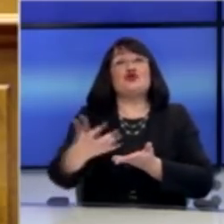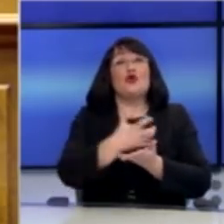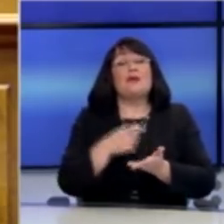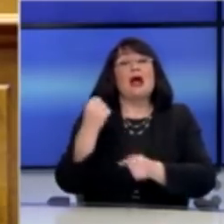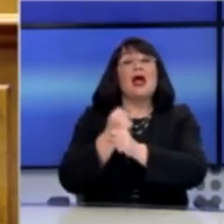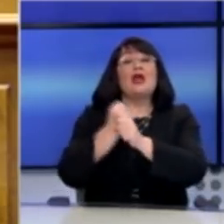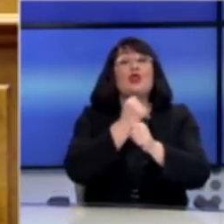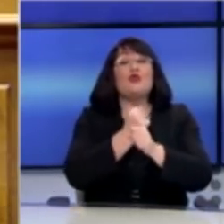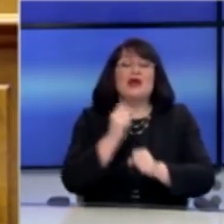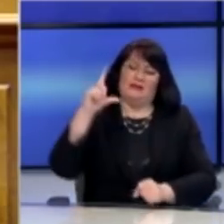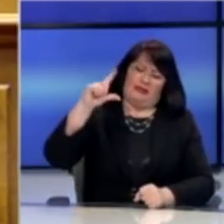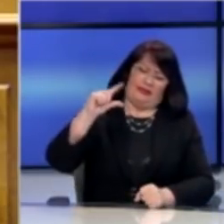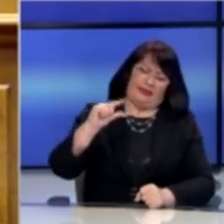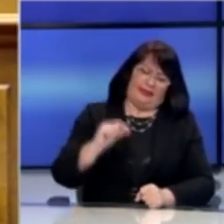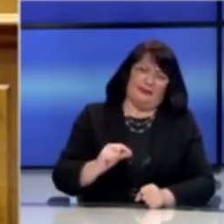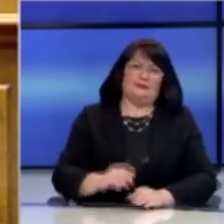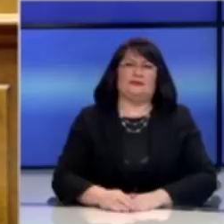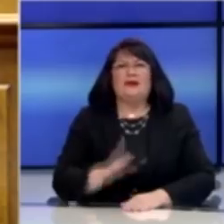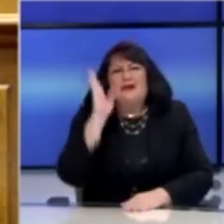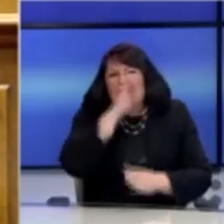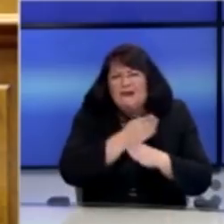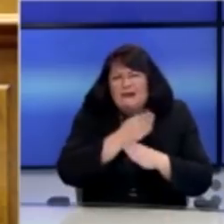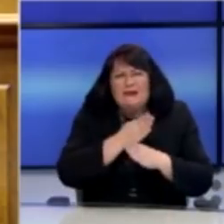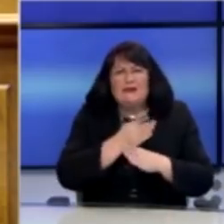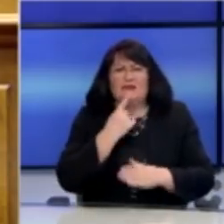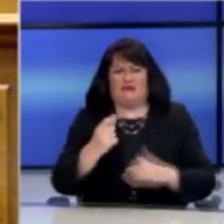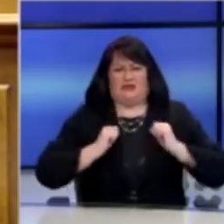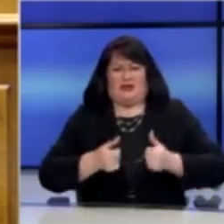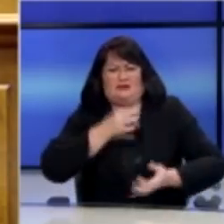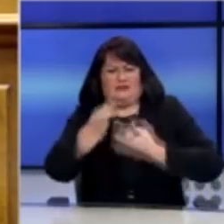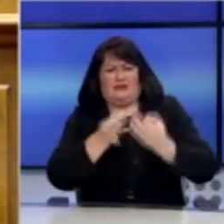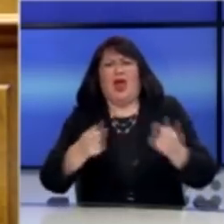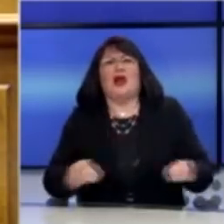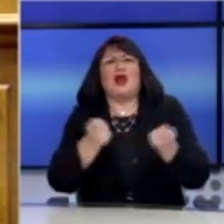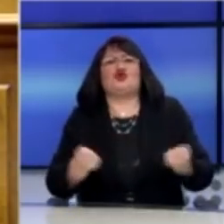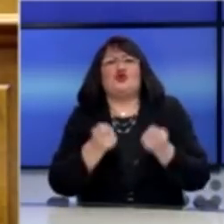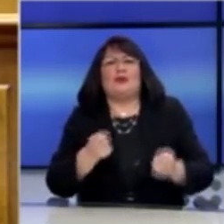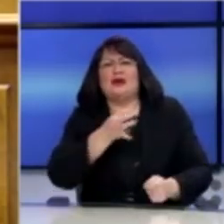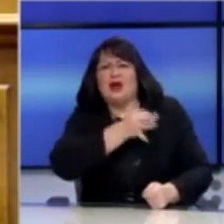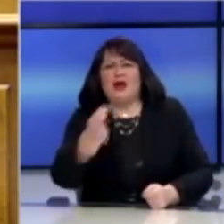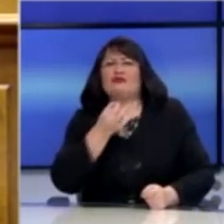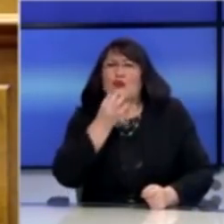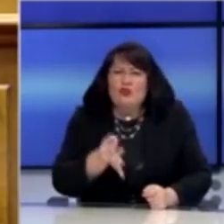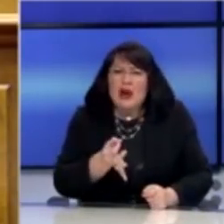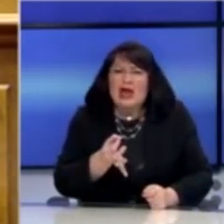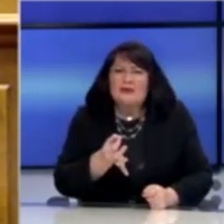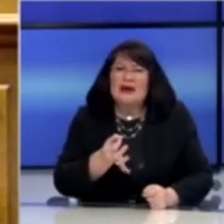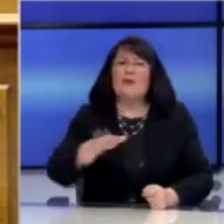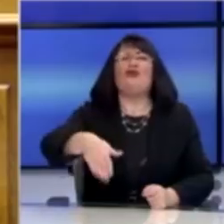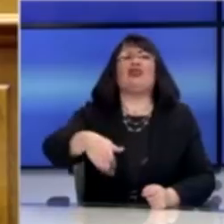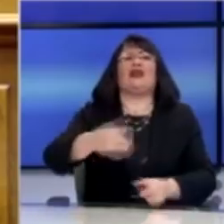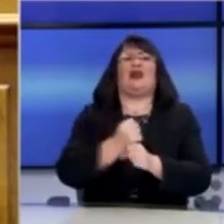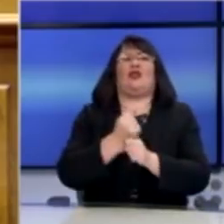εισοδήματος. Αλήθεια, γιατί κρύβεστε, γιατί δεν λέτε θαρετά στους εργαζόμενους πως αυτό που ονομάζεται